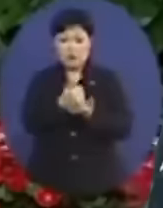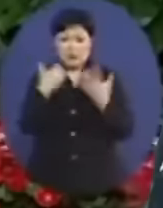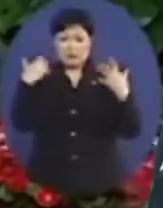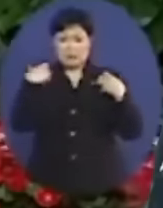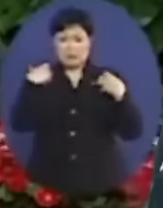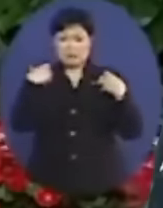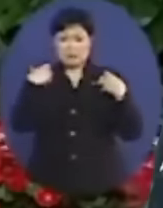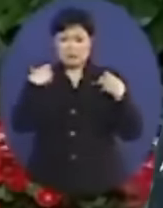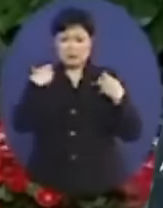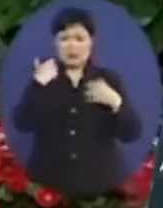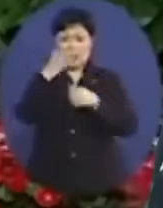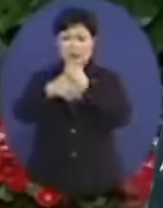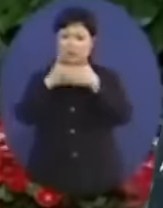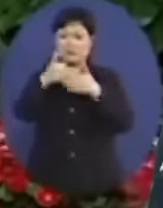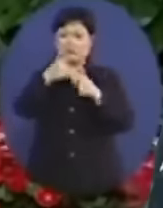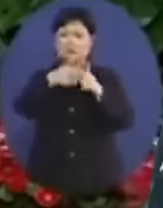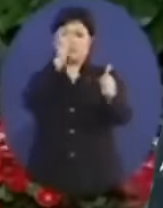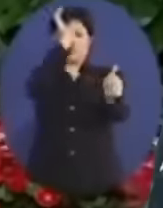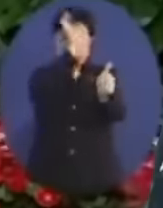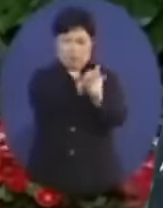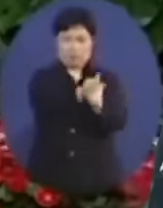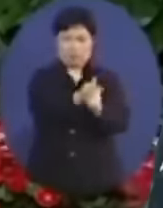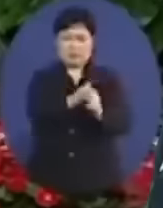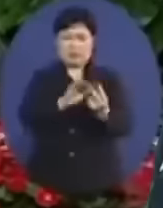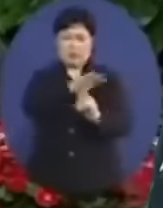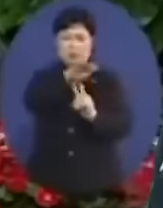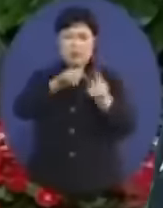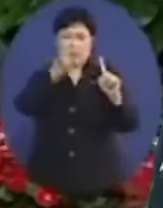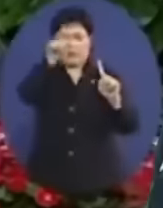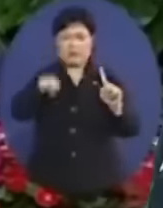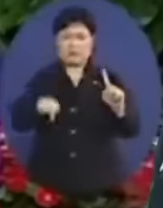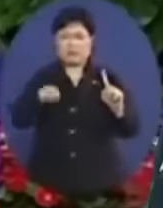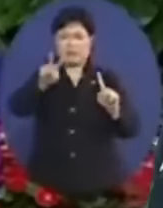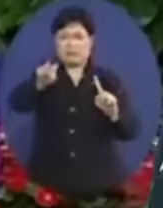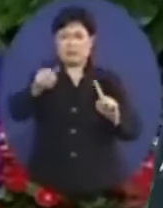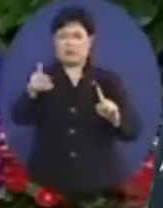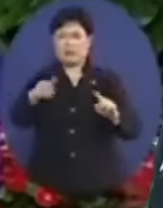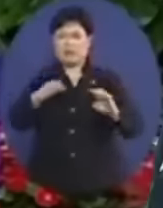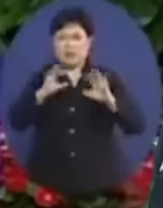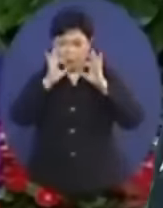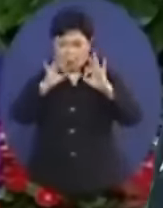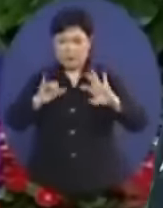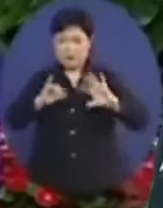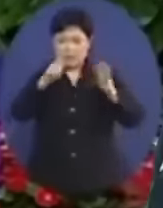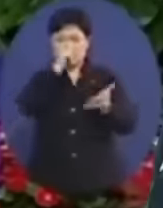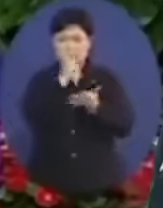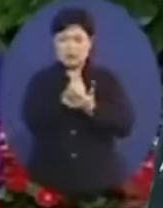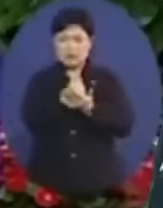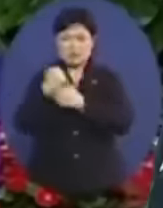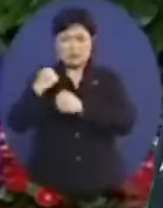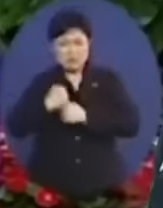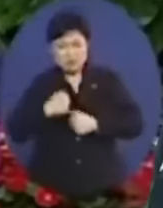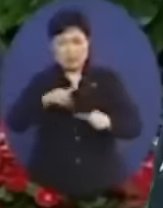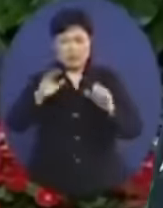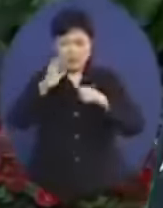예수님께 짊어지셨습니다 요한복음 1장 29절에 보라 세상 죄를지고 가는 하나님의 어린양이로다